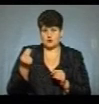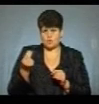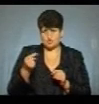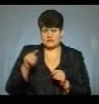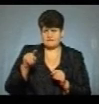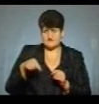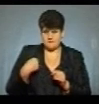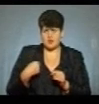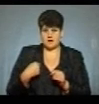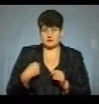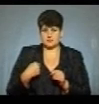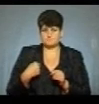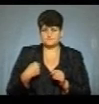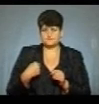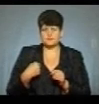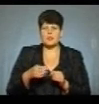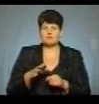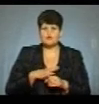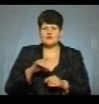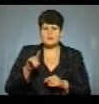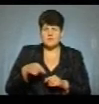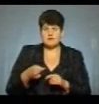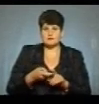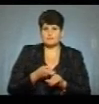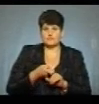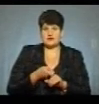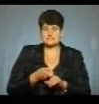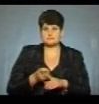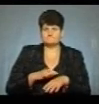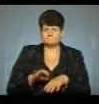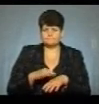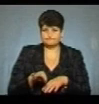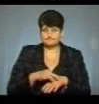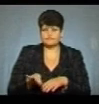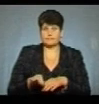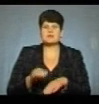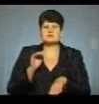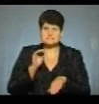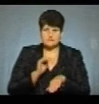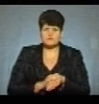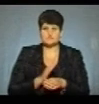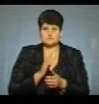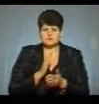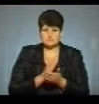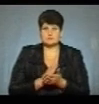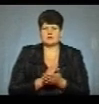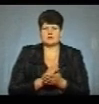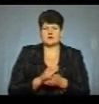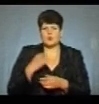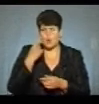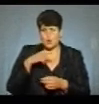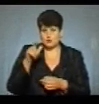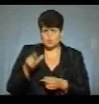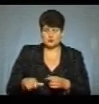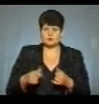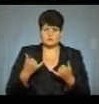кошти вимагали. Тобто було вимагання поєднано з насильством. Відповідно, зафіксовано, ці особи на